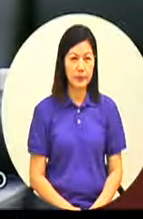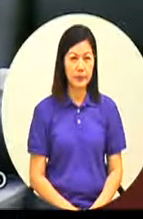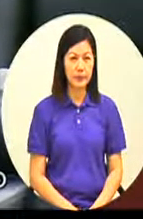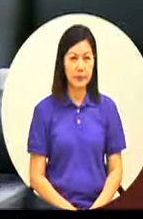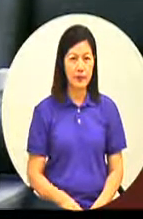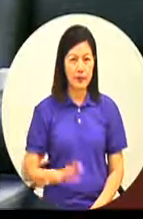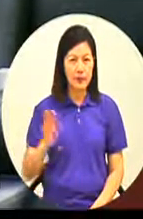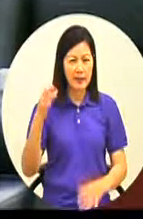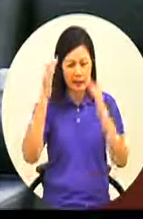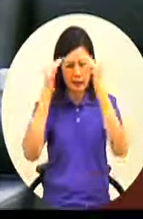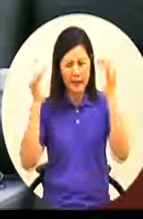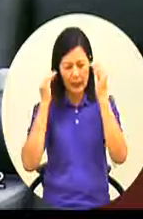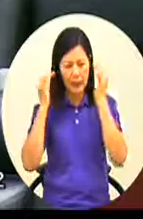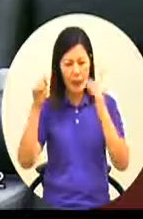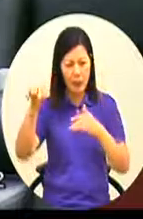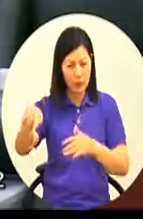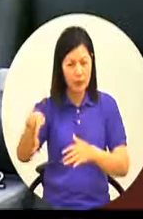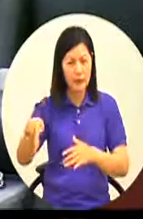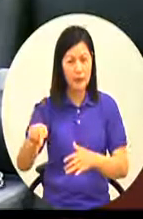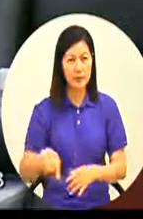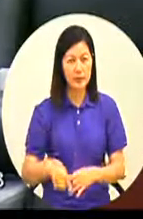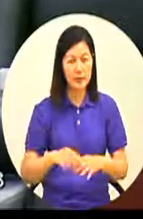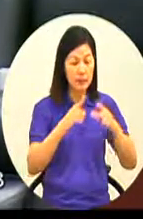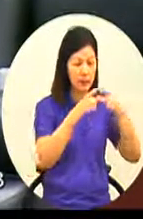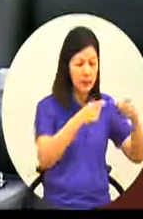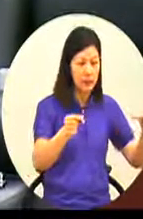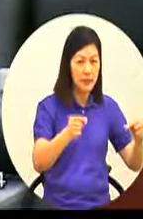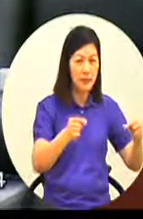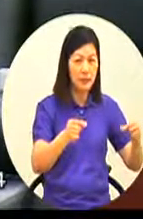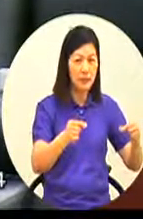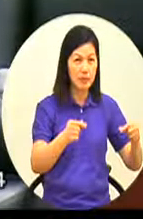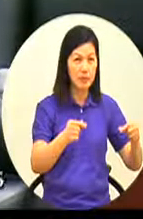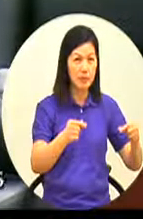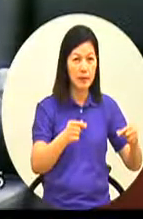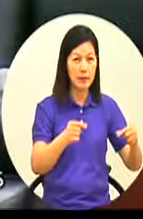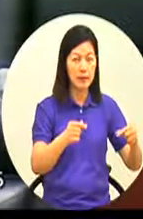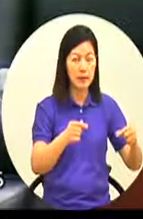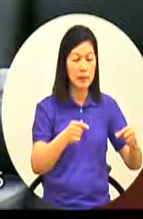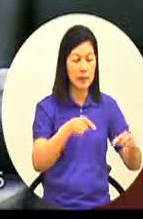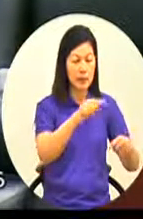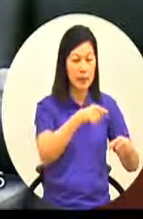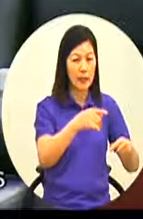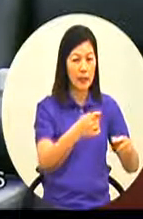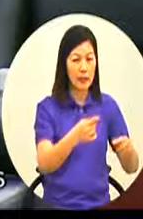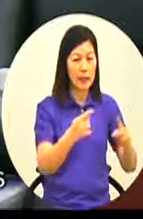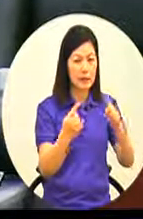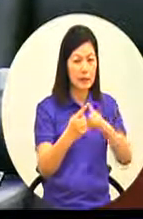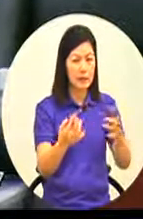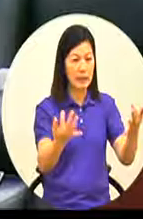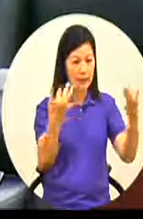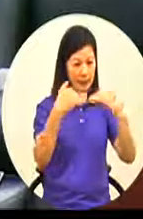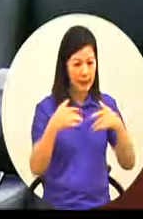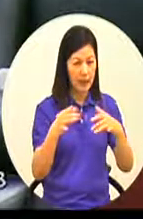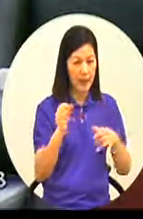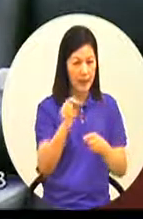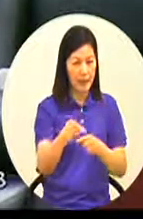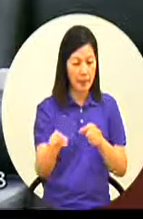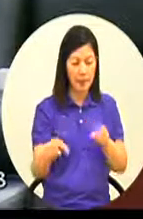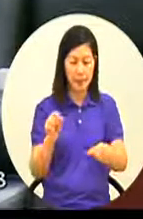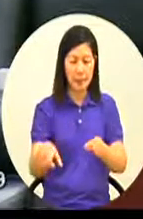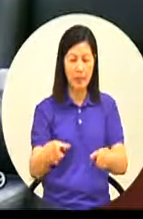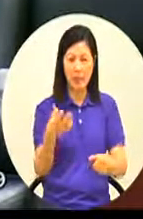韩国釜山还是我们的日本八王子那边来我们的。台湾高雄消费比较少哦，所以